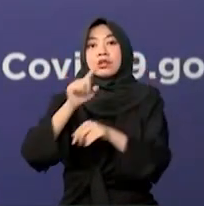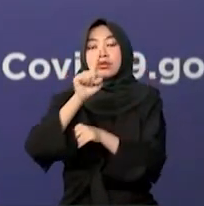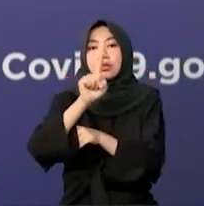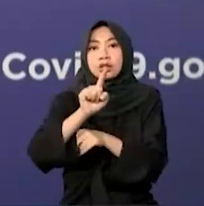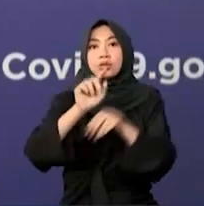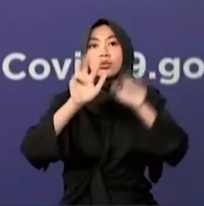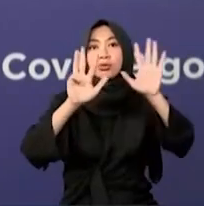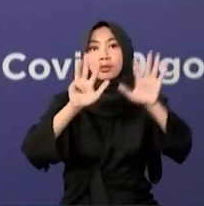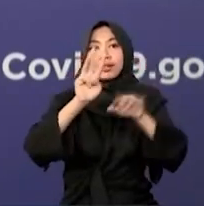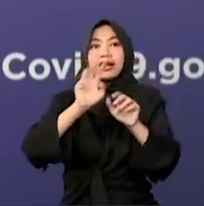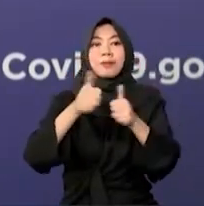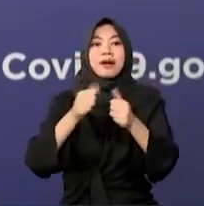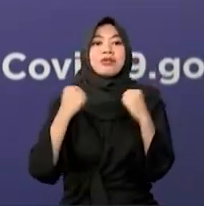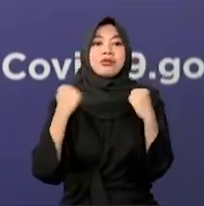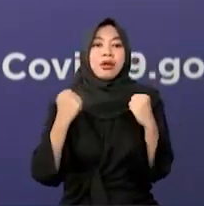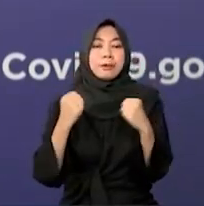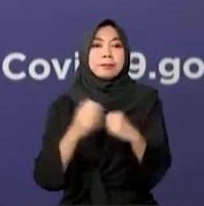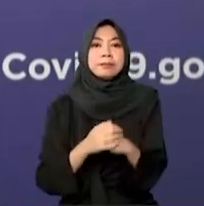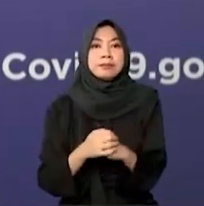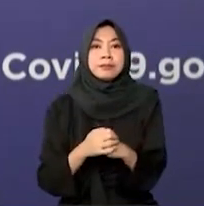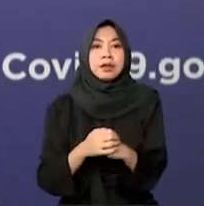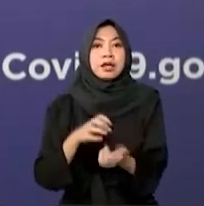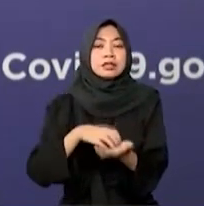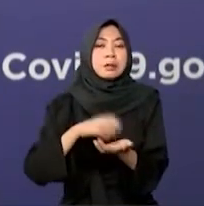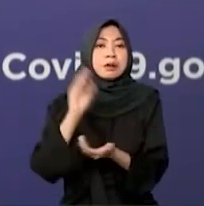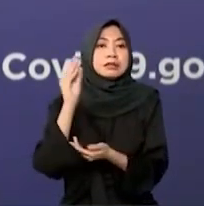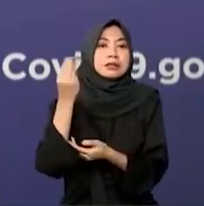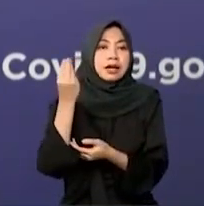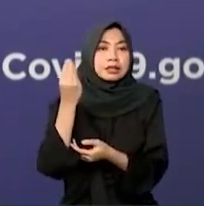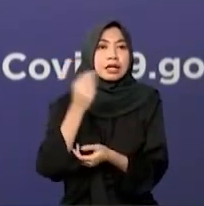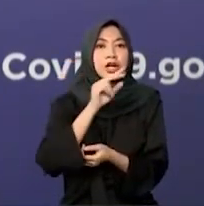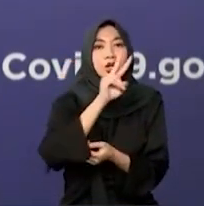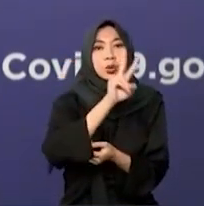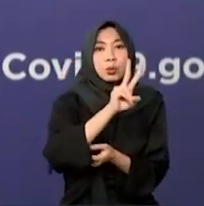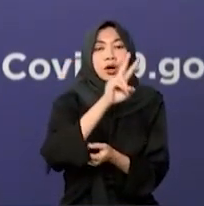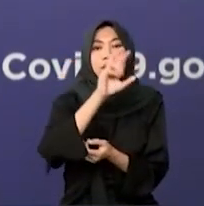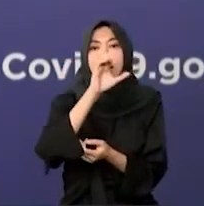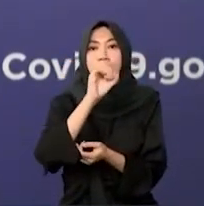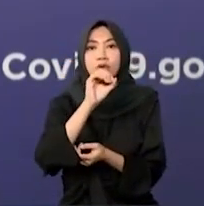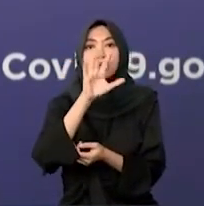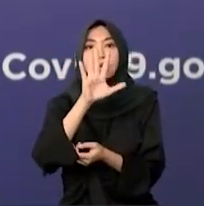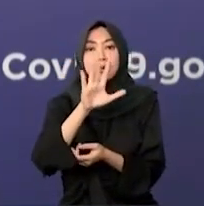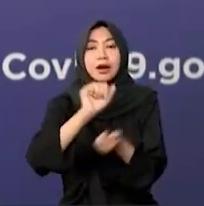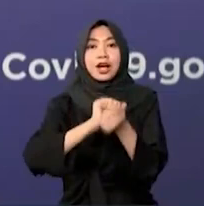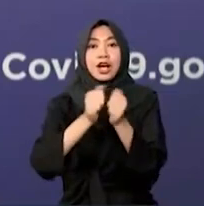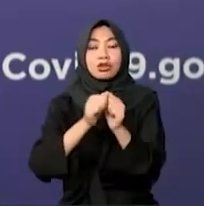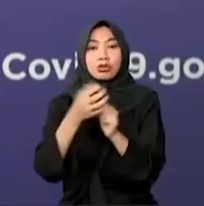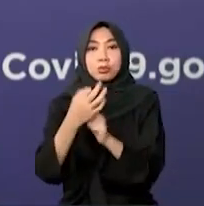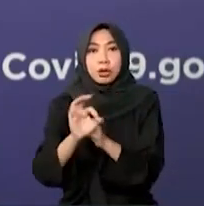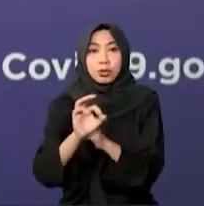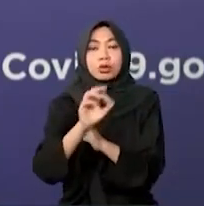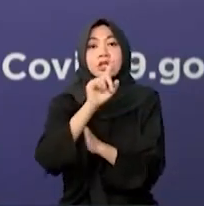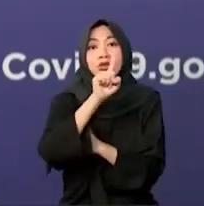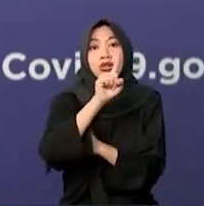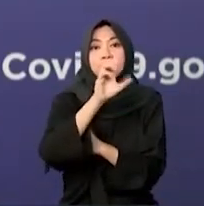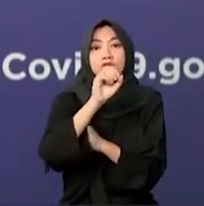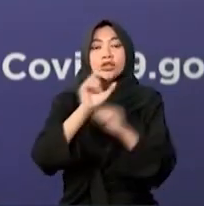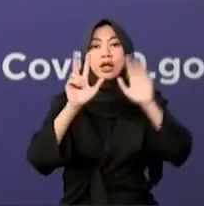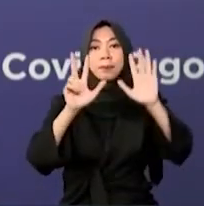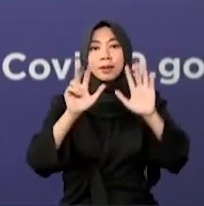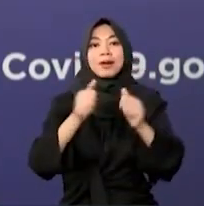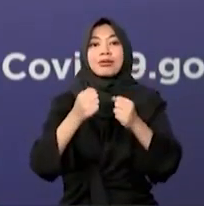193 sembuh DKI Jakarta melaporkan 205 kasus baru dan 108